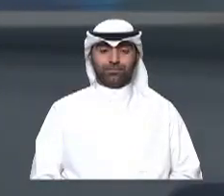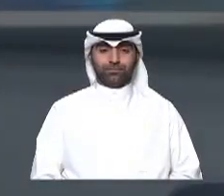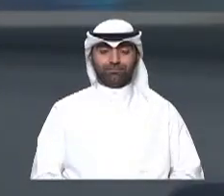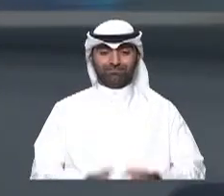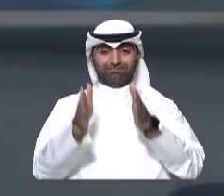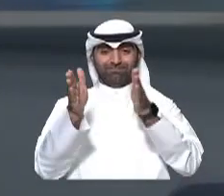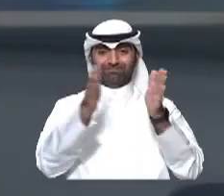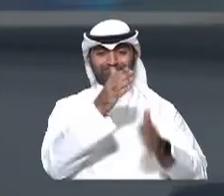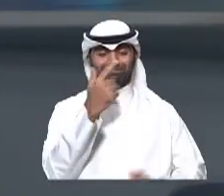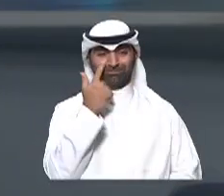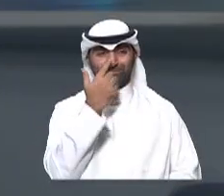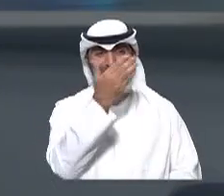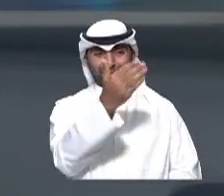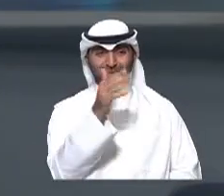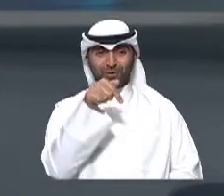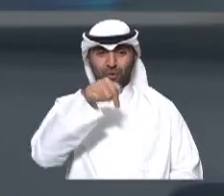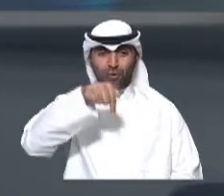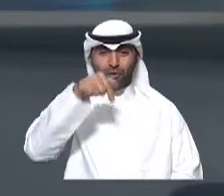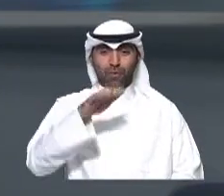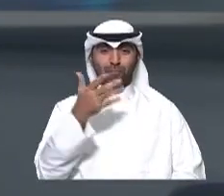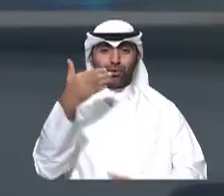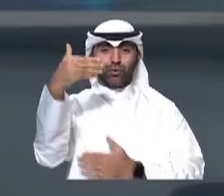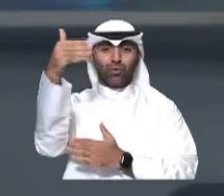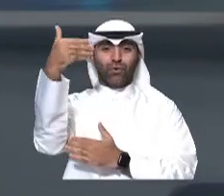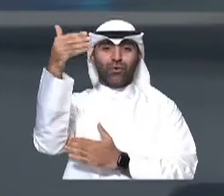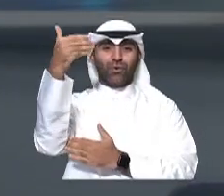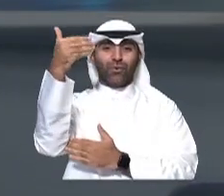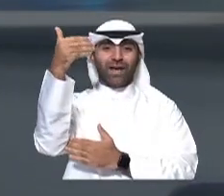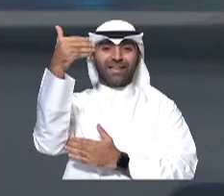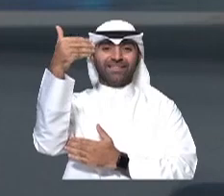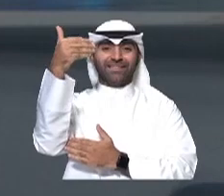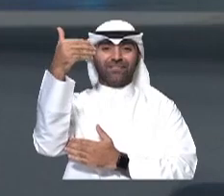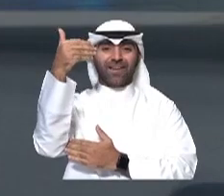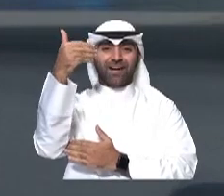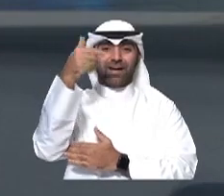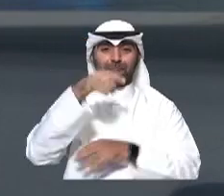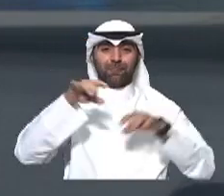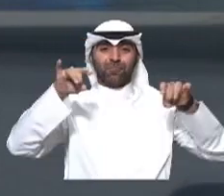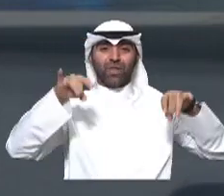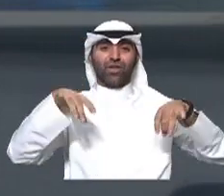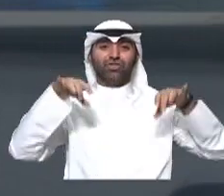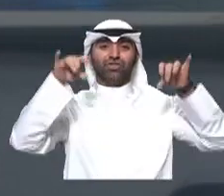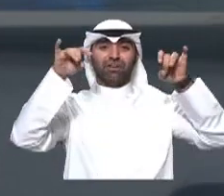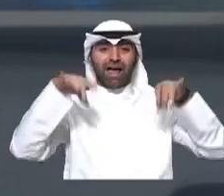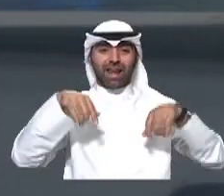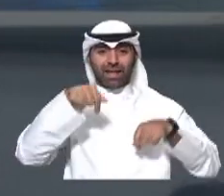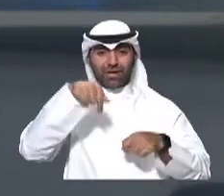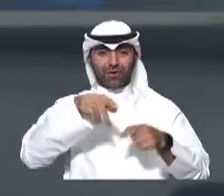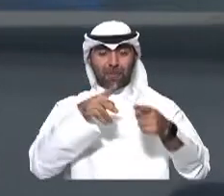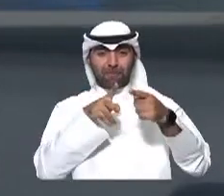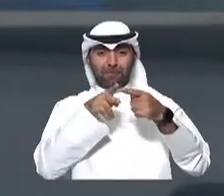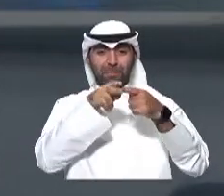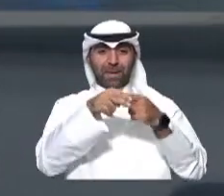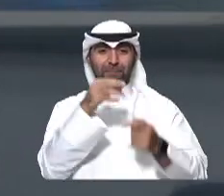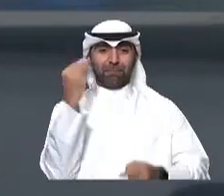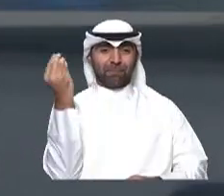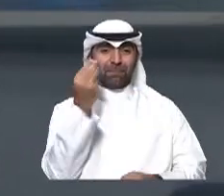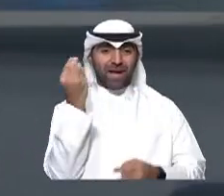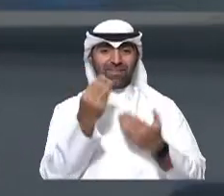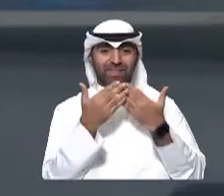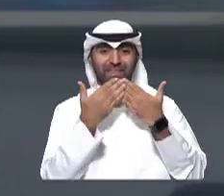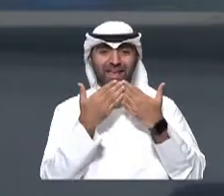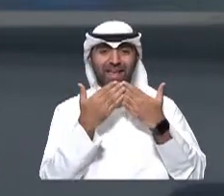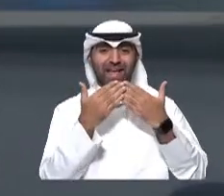نظمت السفارة الأسترالية لدى دولة الكويت بالتعاون مع بيت السد معرض جارا شارا الأسترالي